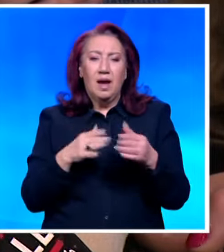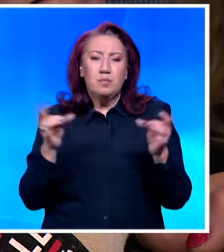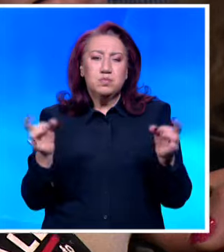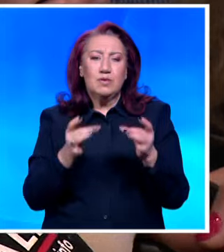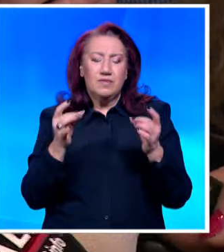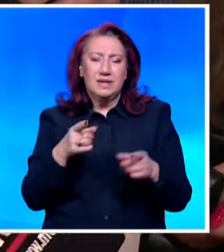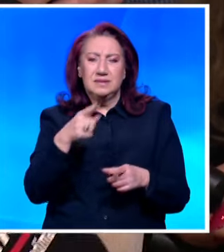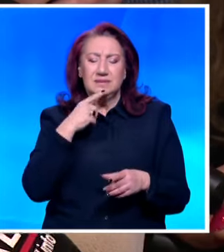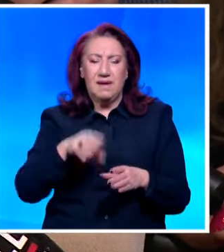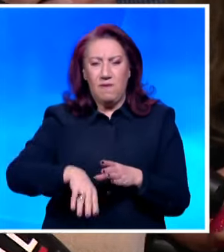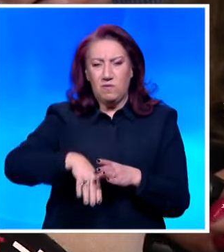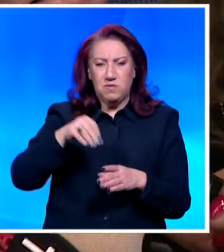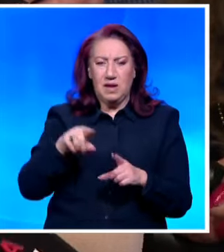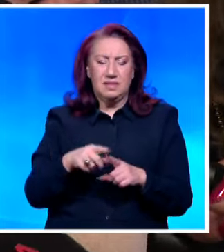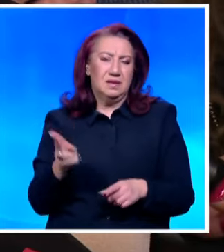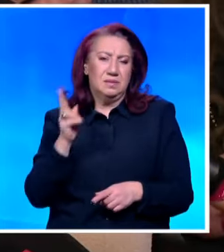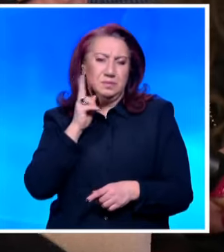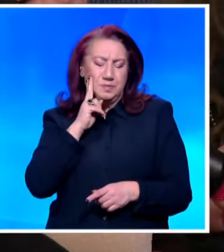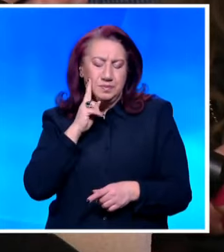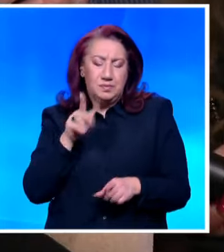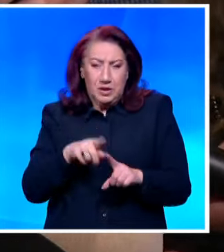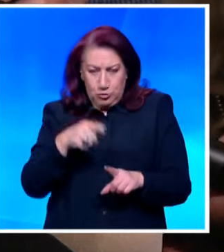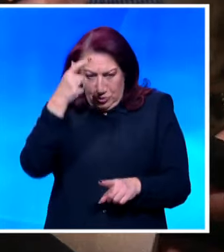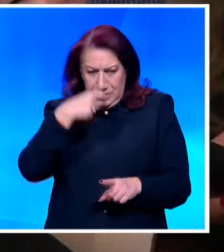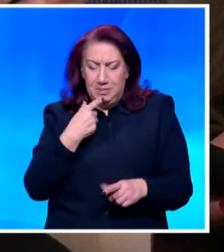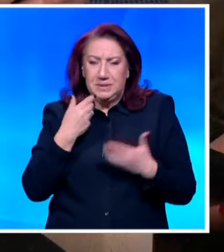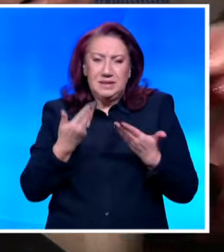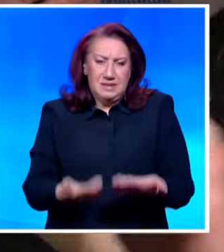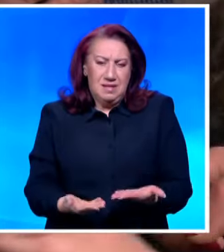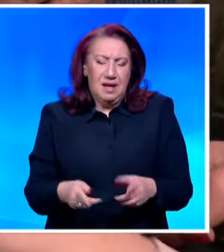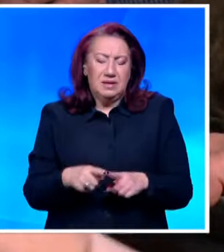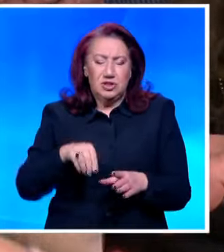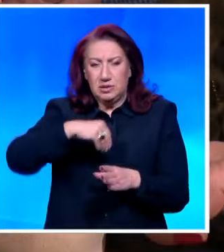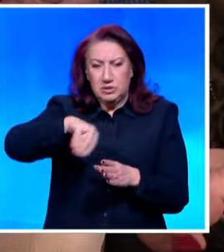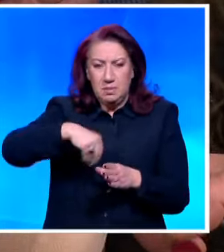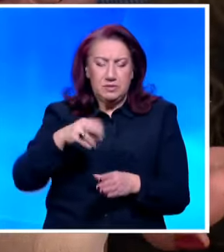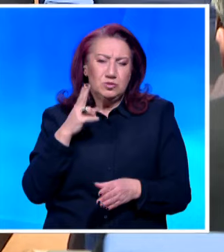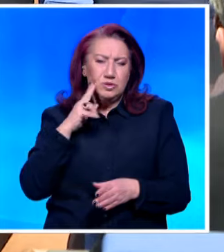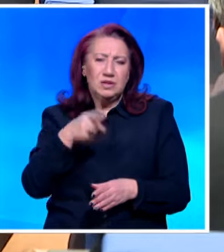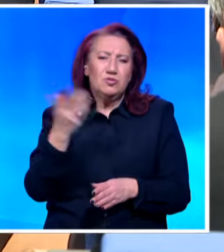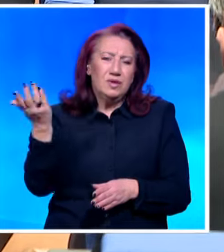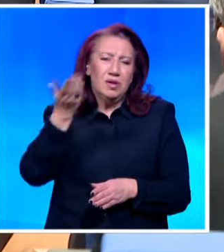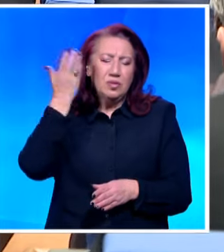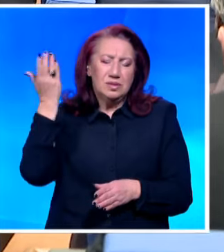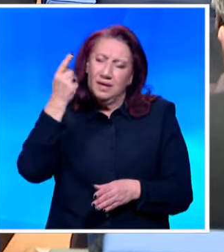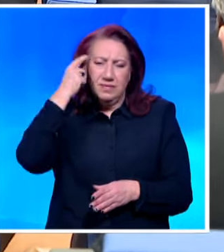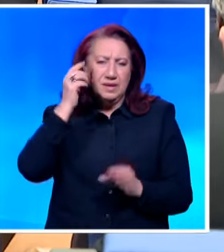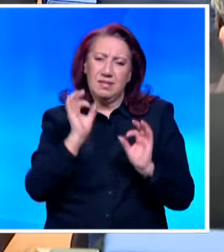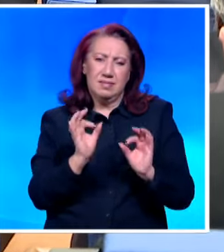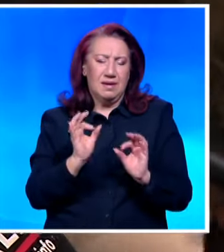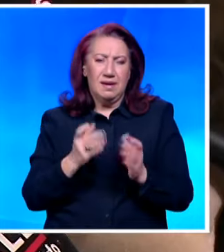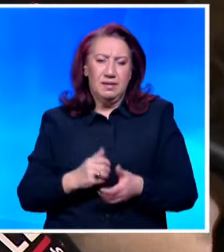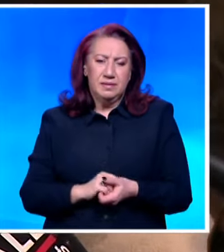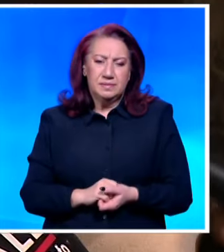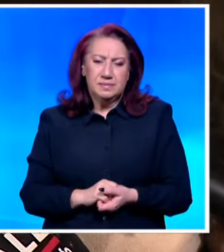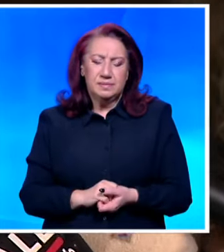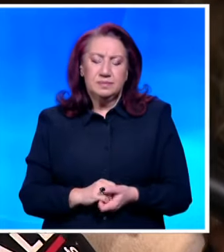компромати и се превръщаш себе си в компромат и контактите със себе си в компромат е по-древна от нашата последва втори рунд